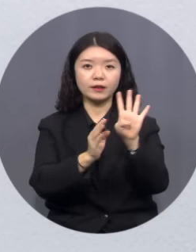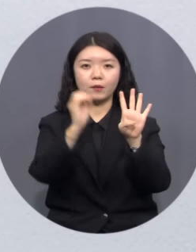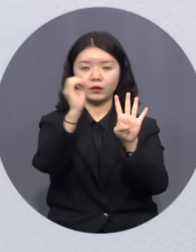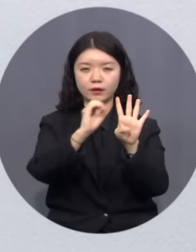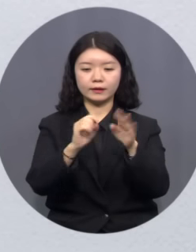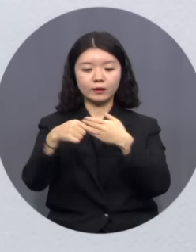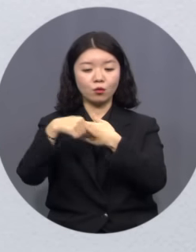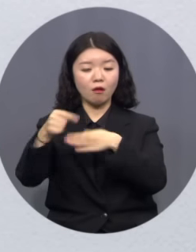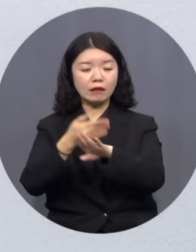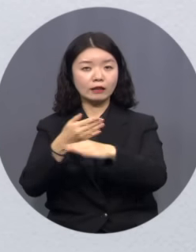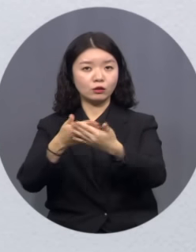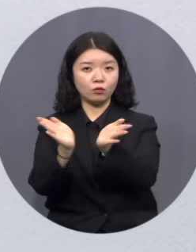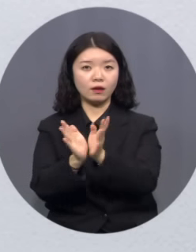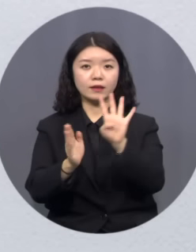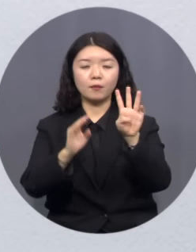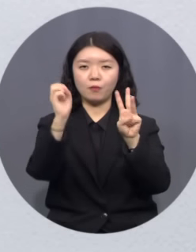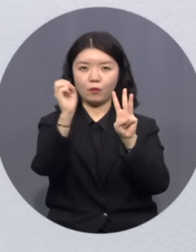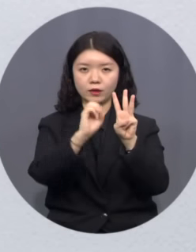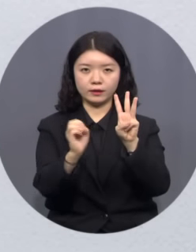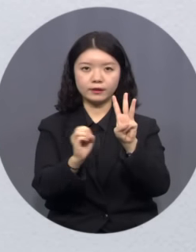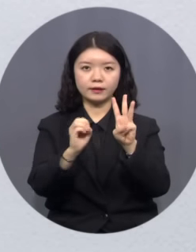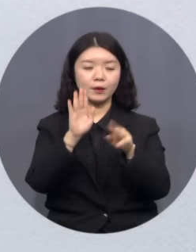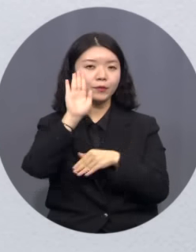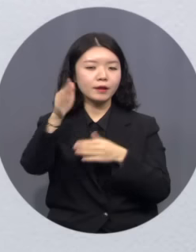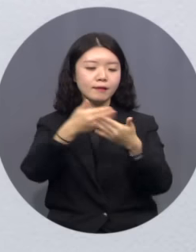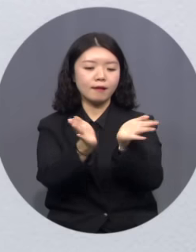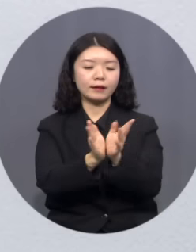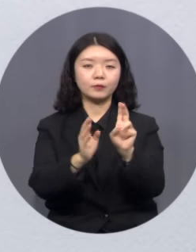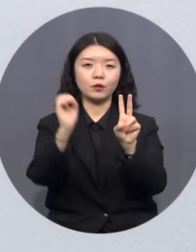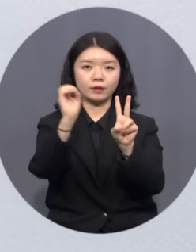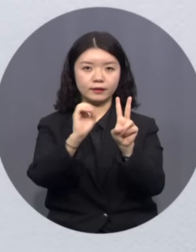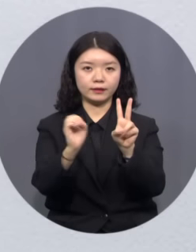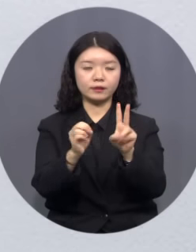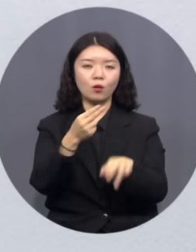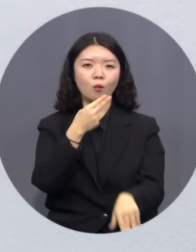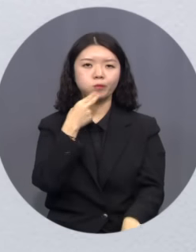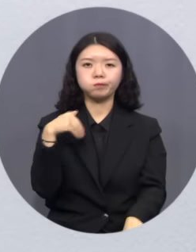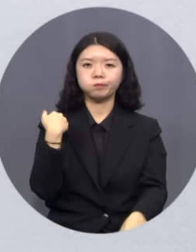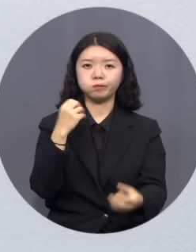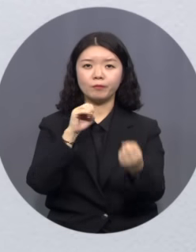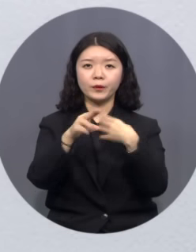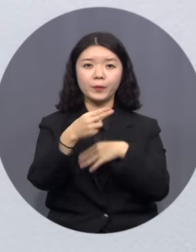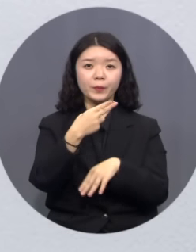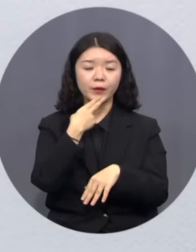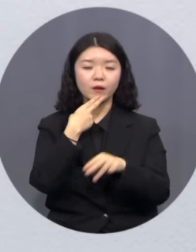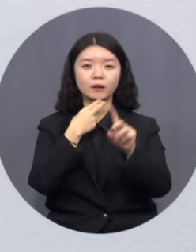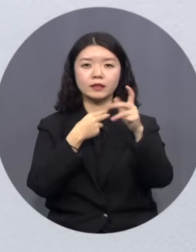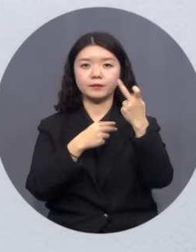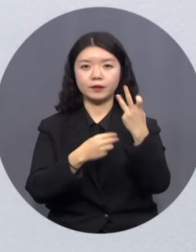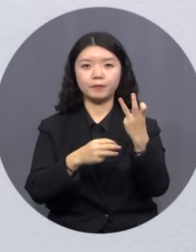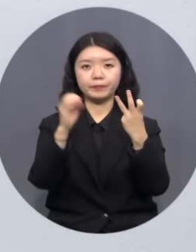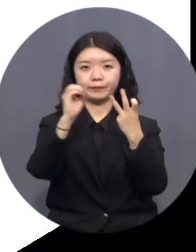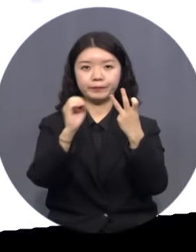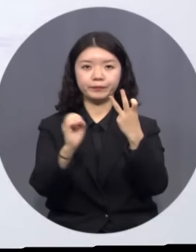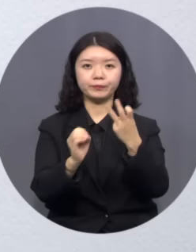그외 다른 정당 3% 개혁 미래당 2% 있고 없다 모른 무응답은 13%